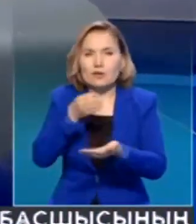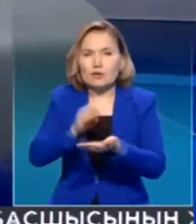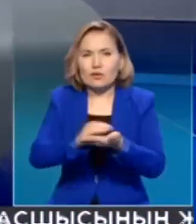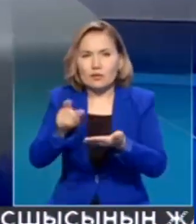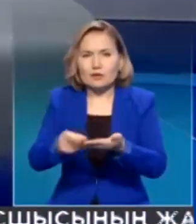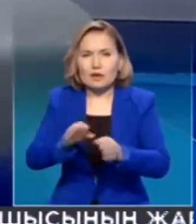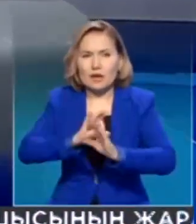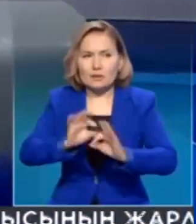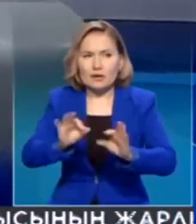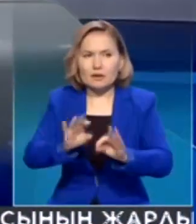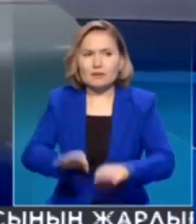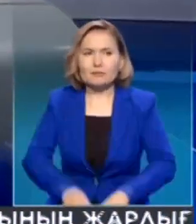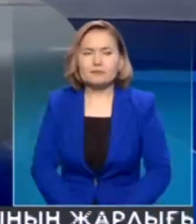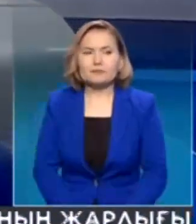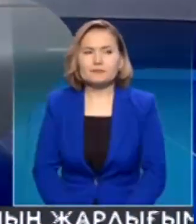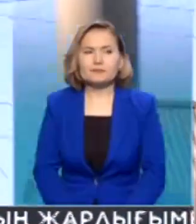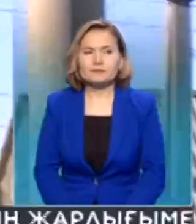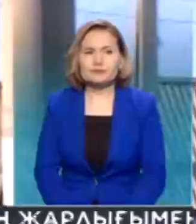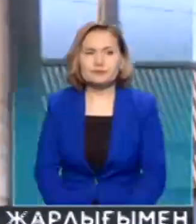Мүтәлі тарқатады.